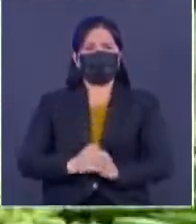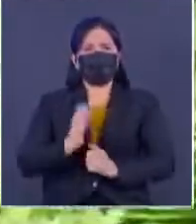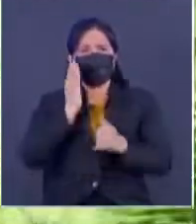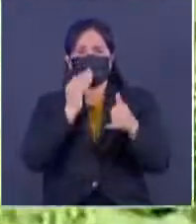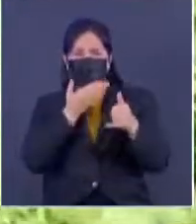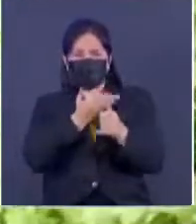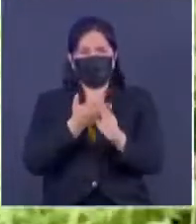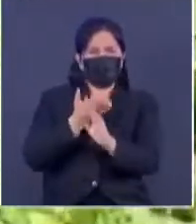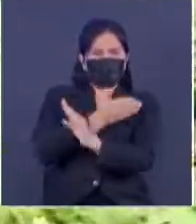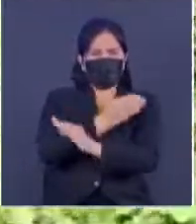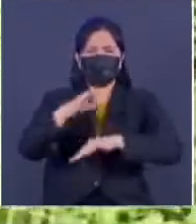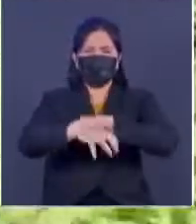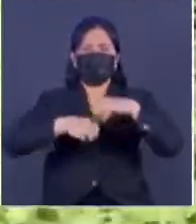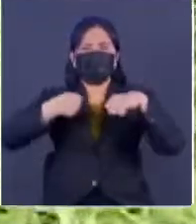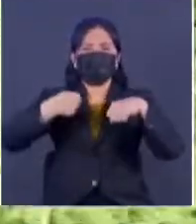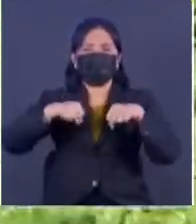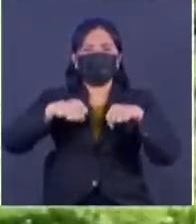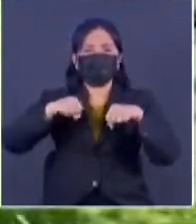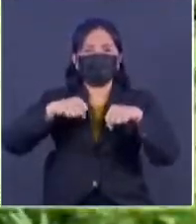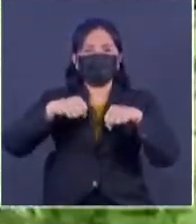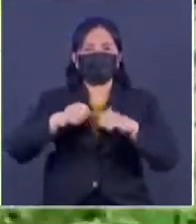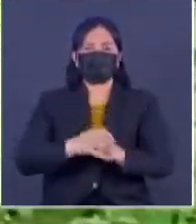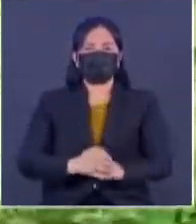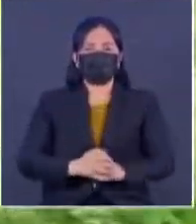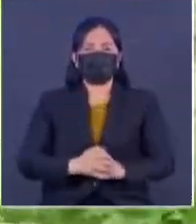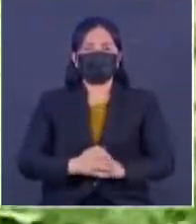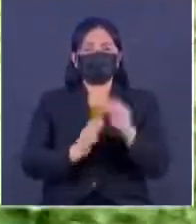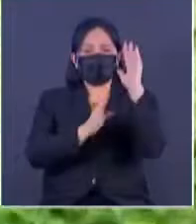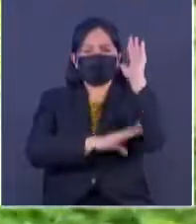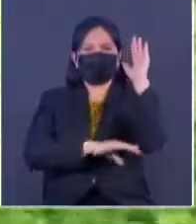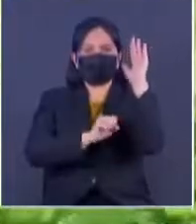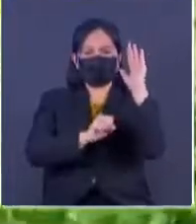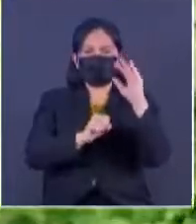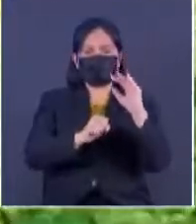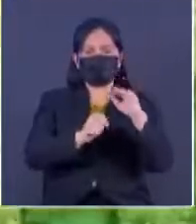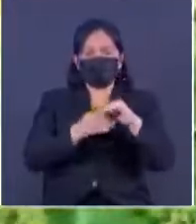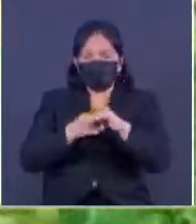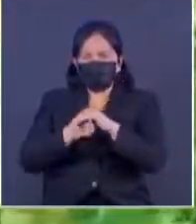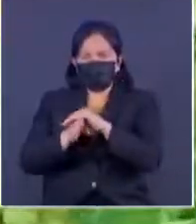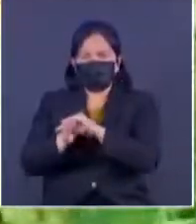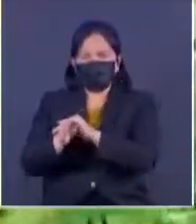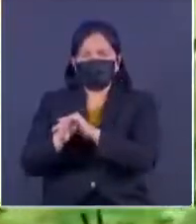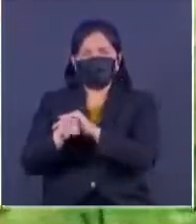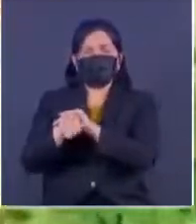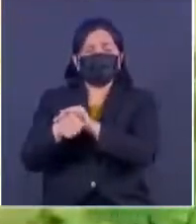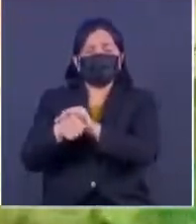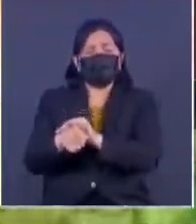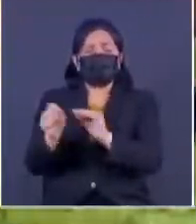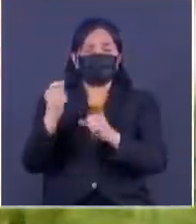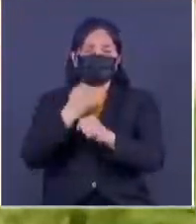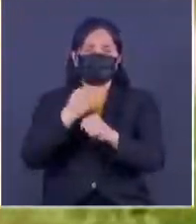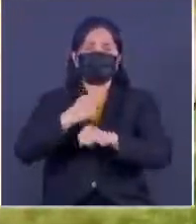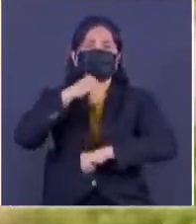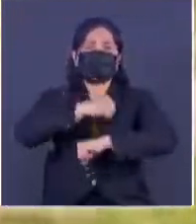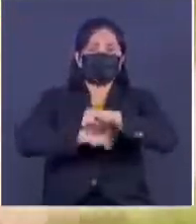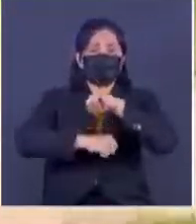กรรมรถจักรยานยนต์ฮะไปโจรกรรมรถจักรยานยนต์ที่จังหวัดสงขลาแล้วก็หนีไปกบดานไปเป็นคนงานก่อสร้างอยู่